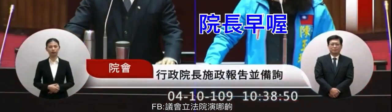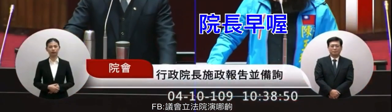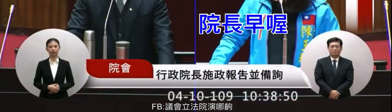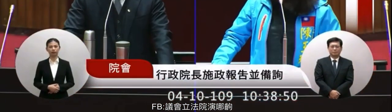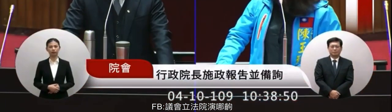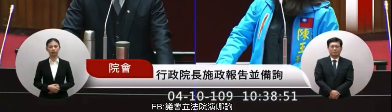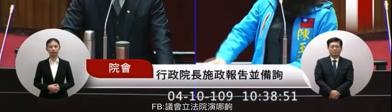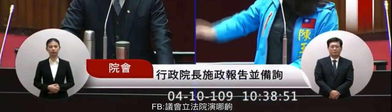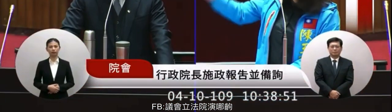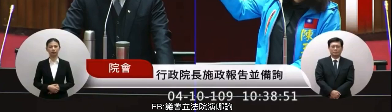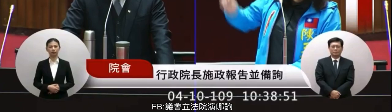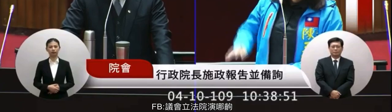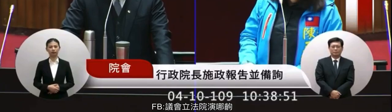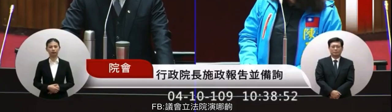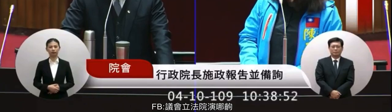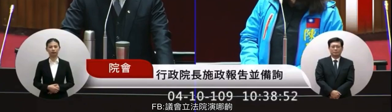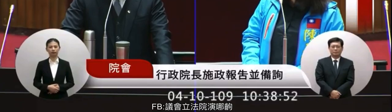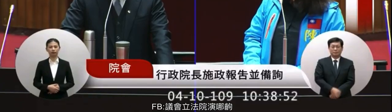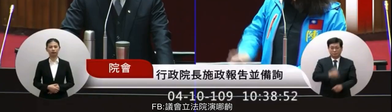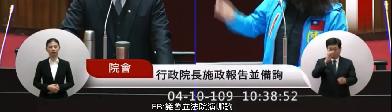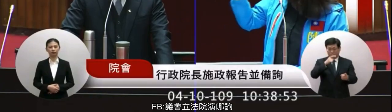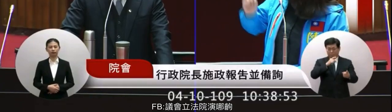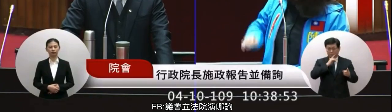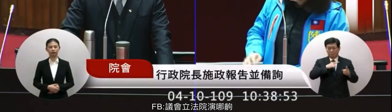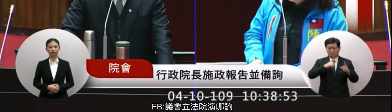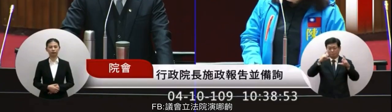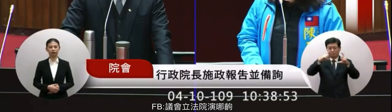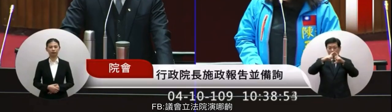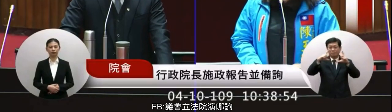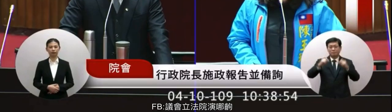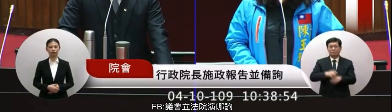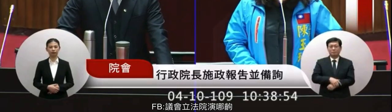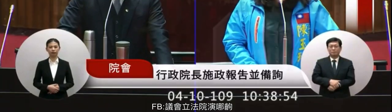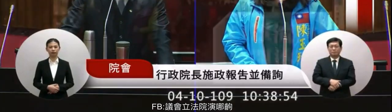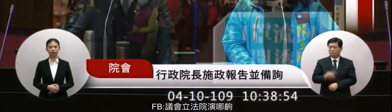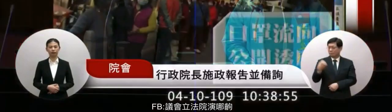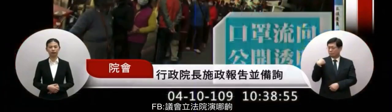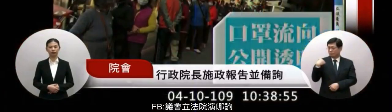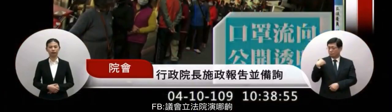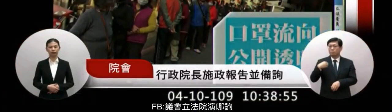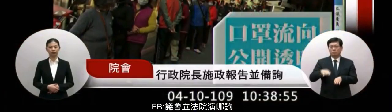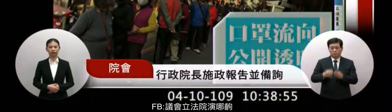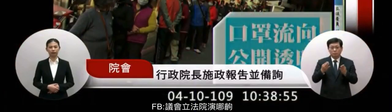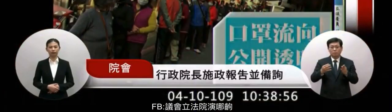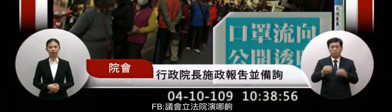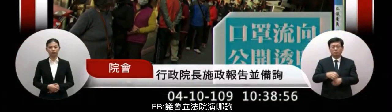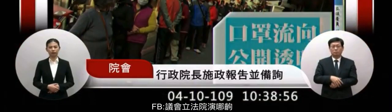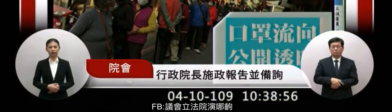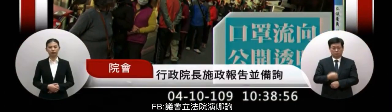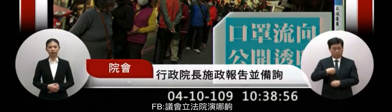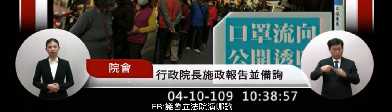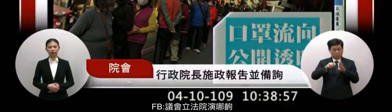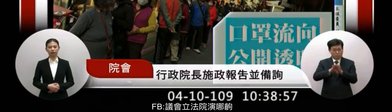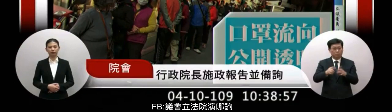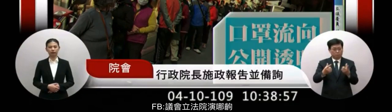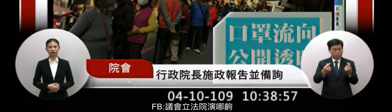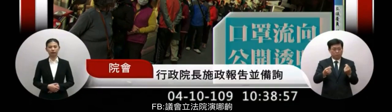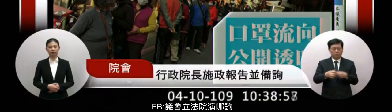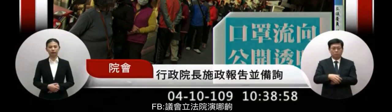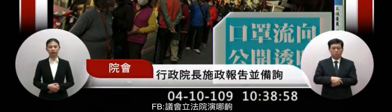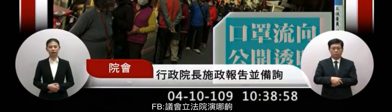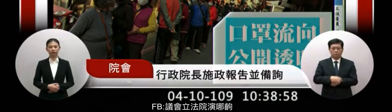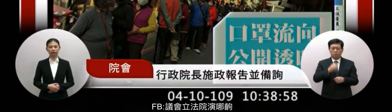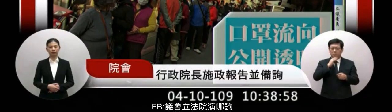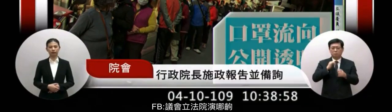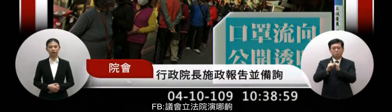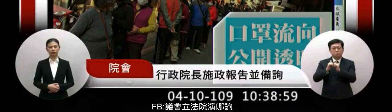院长啊，看一下这个照片哈。这个昨天开始以后，我们金门地区也是这